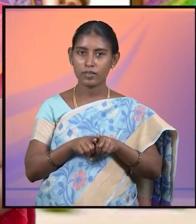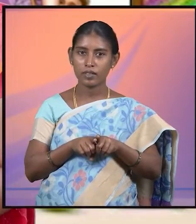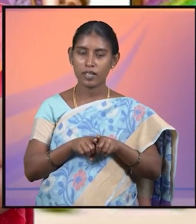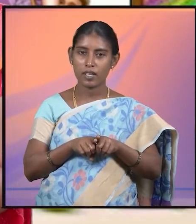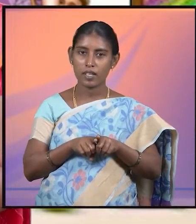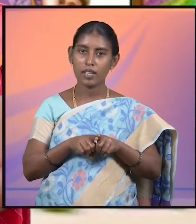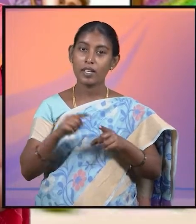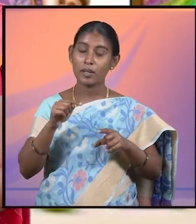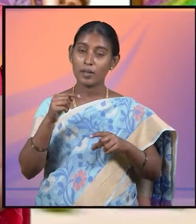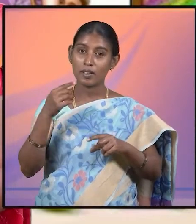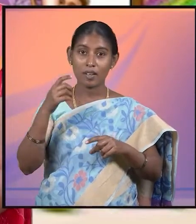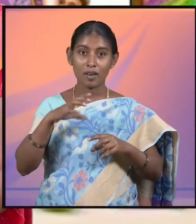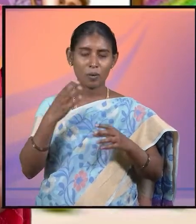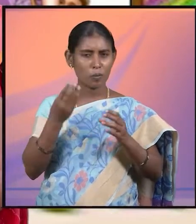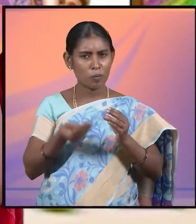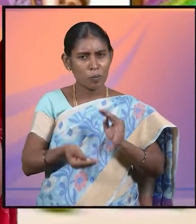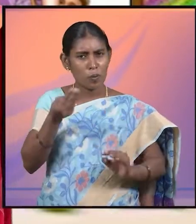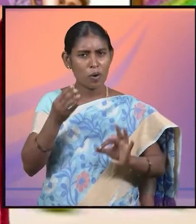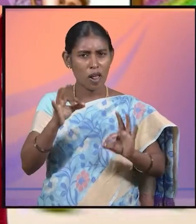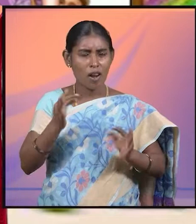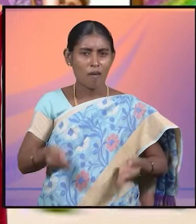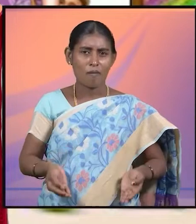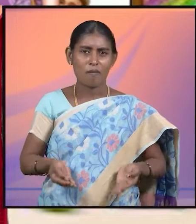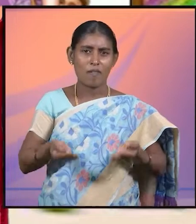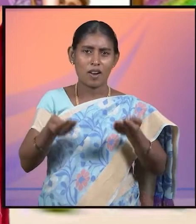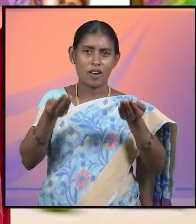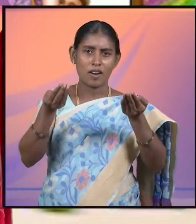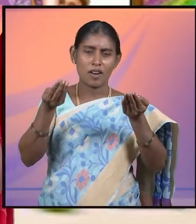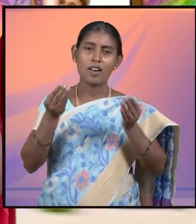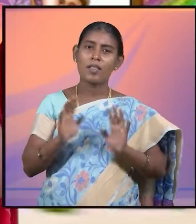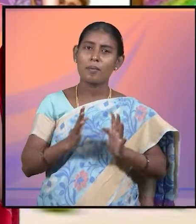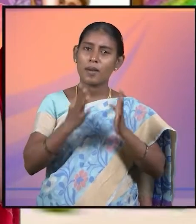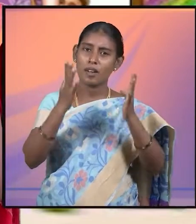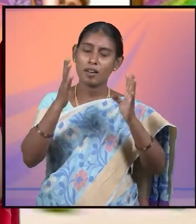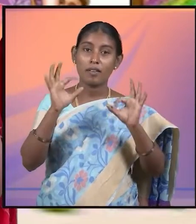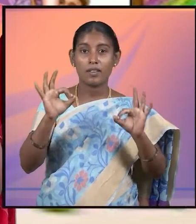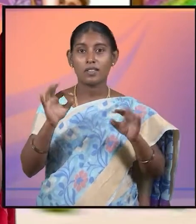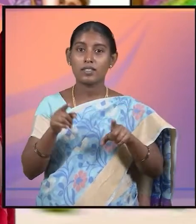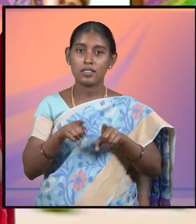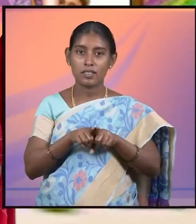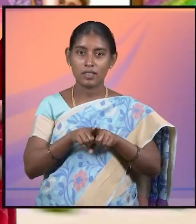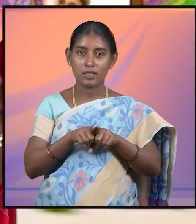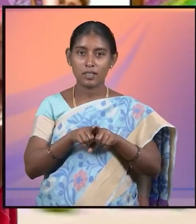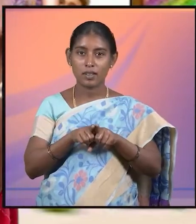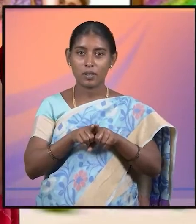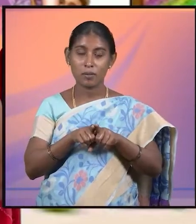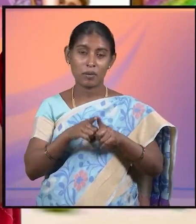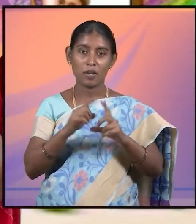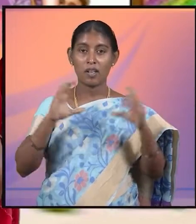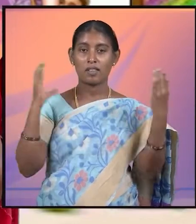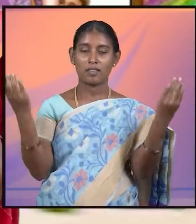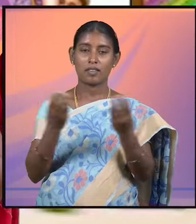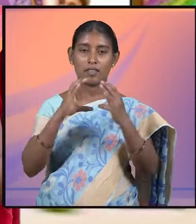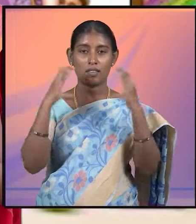கவையாகி கொம்பாகி காட்டகத்தே நிற்கும் அவையெல்லாம் நல்ல மரங்கள். சபை நடுவே நீட்டோலை